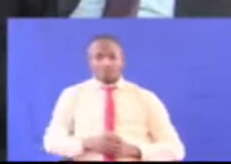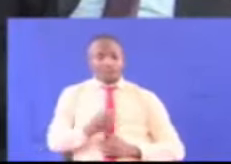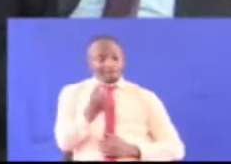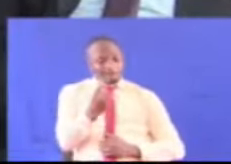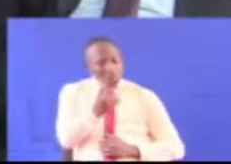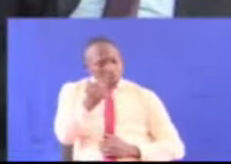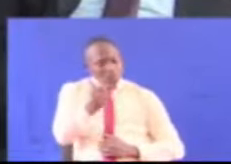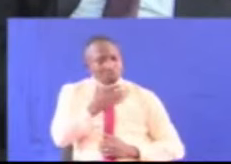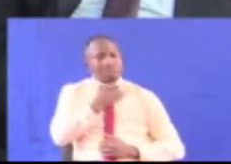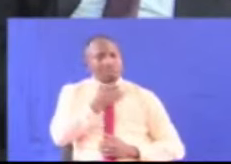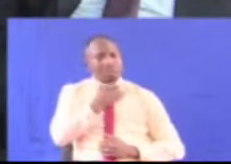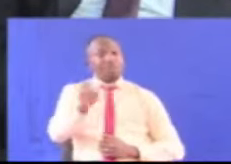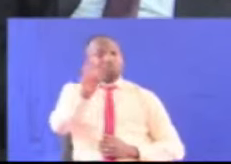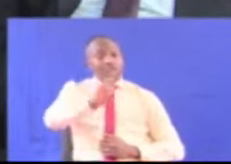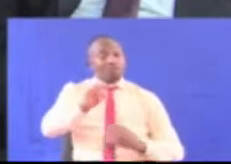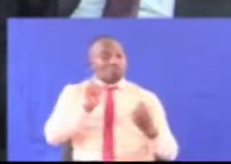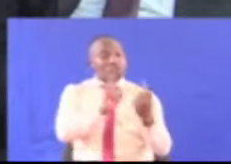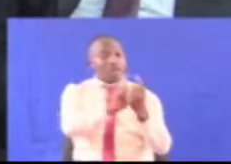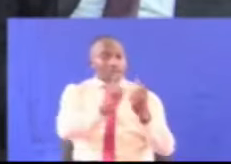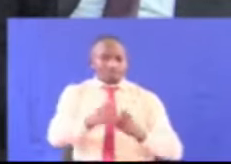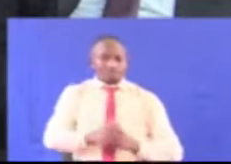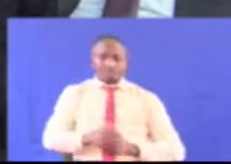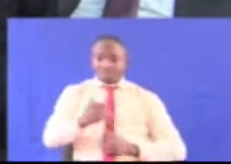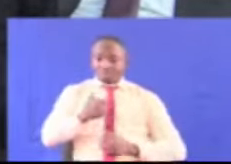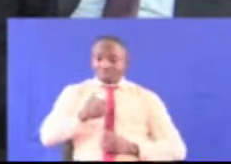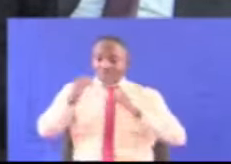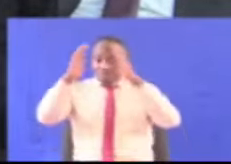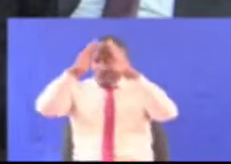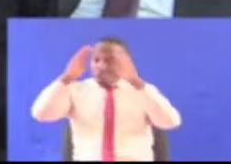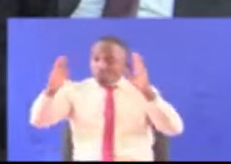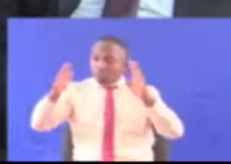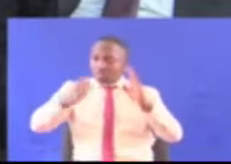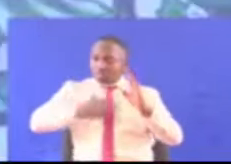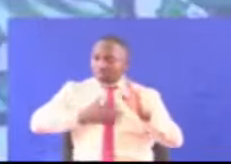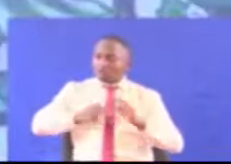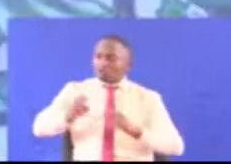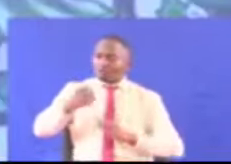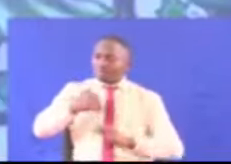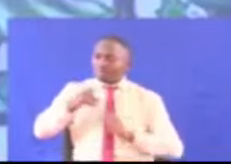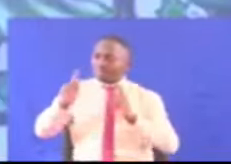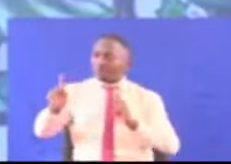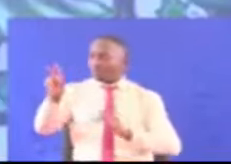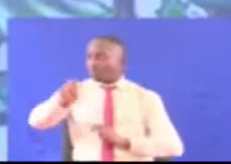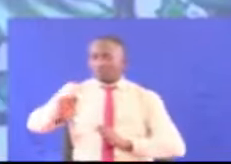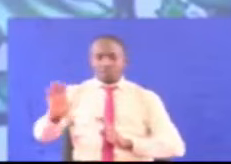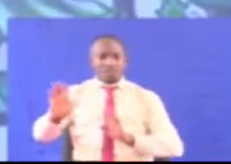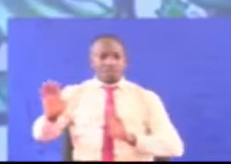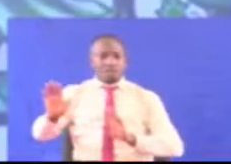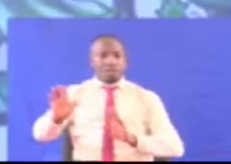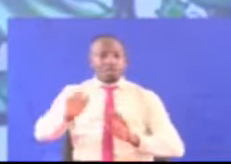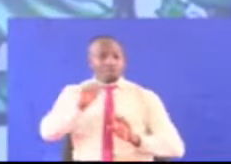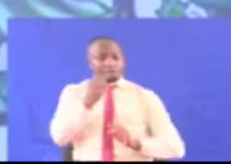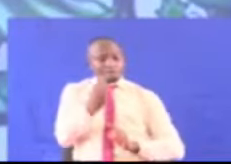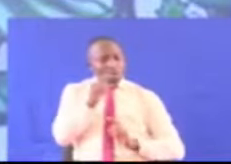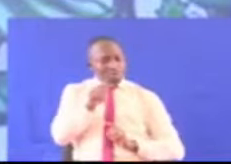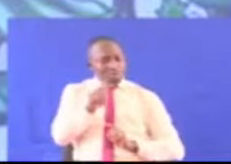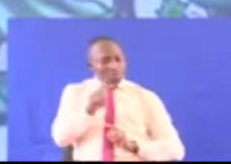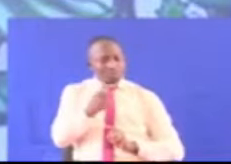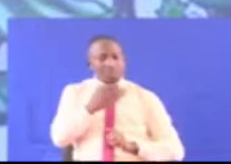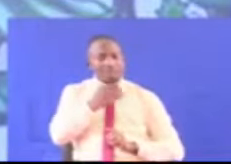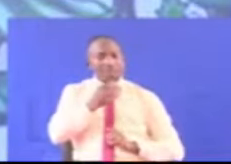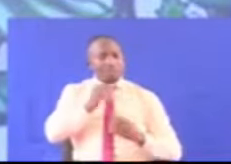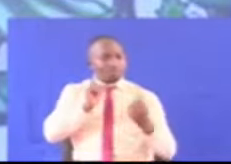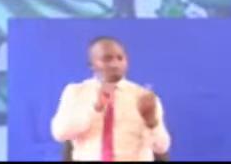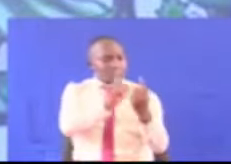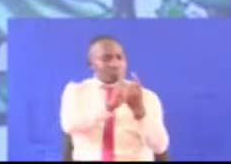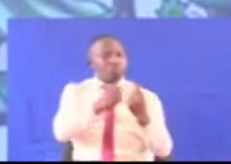Huyu mmoja tu, si kawaida yangu kuwatafuta maadui zangu ama watu wanaonisema vibaya. Kwanza mimi kusema huwa nafurahi. Lakini huyu mmoja tu